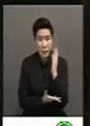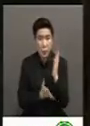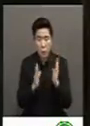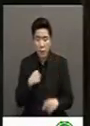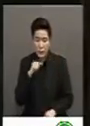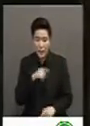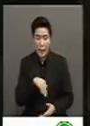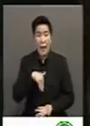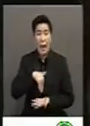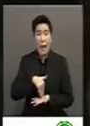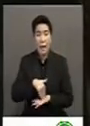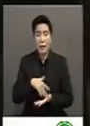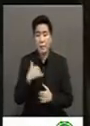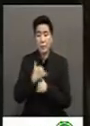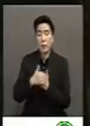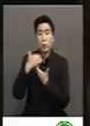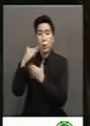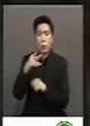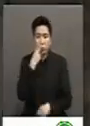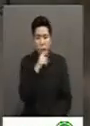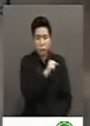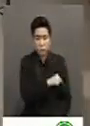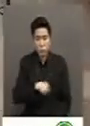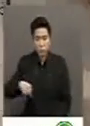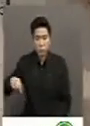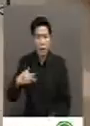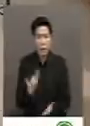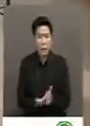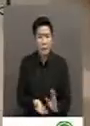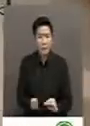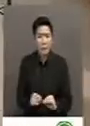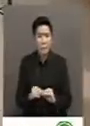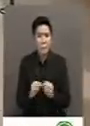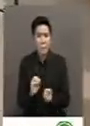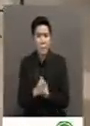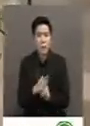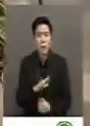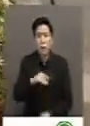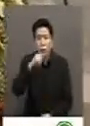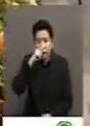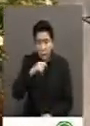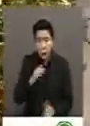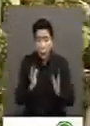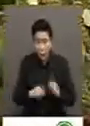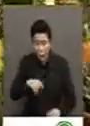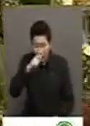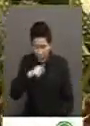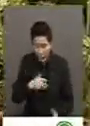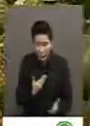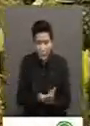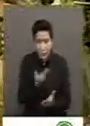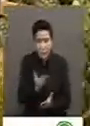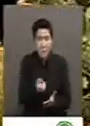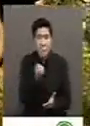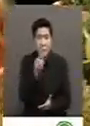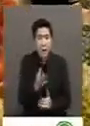ผู้ค้าหรือประเทศที่นำเข้ากันแน่ที่ทำให้ทุเรียนไทยผลไม้ไทย แต่คนไทยกลับต้องซื้อของแพงเทียบเ